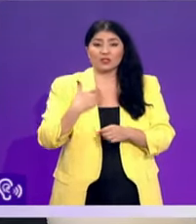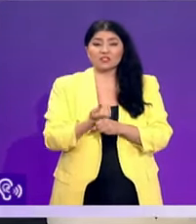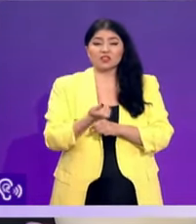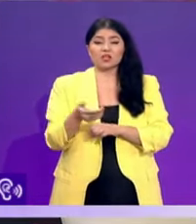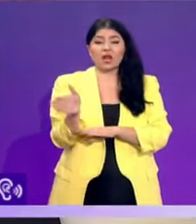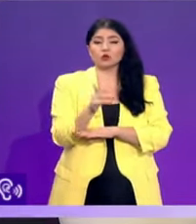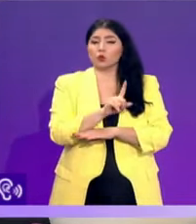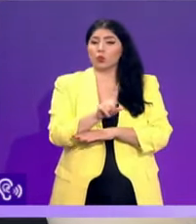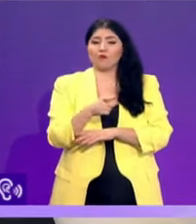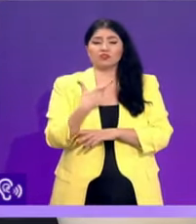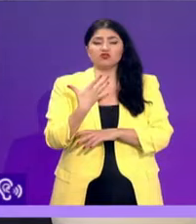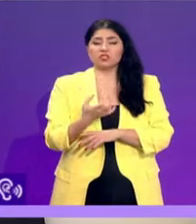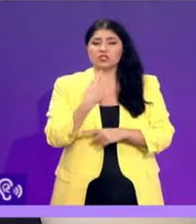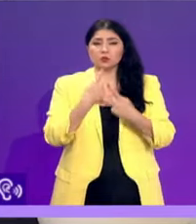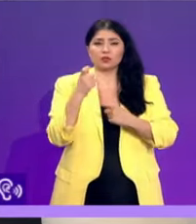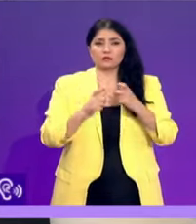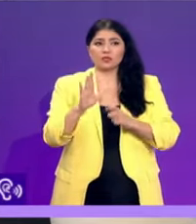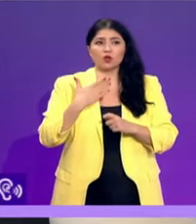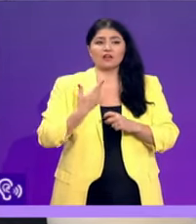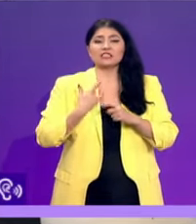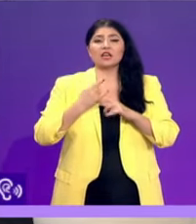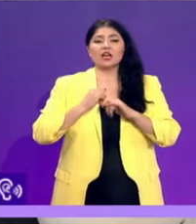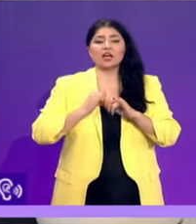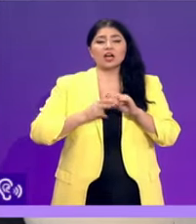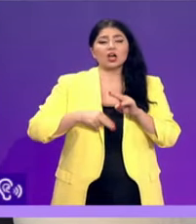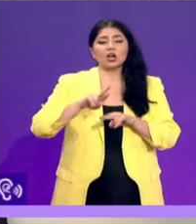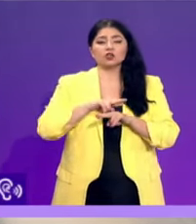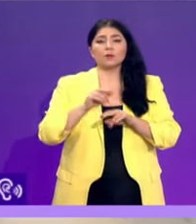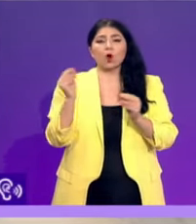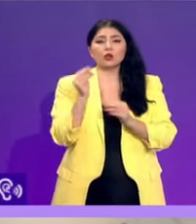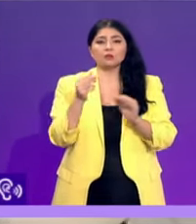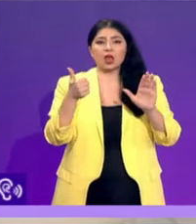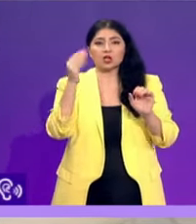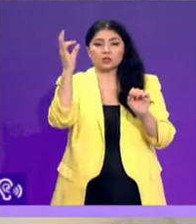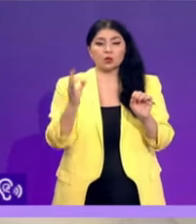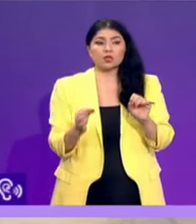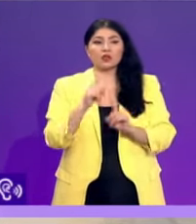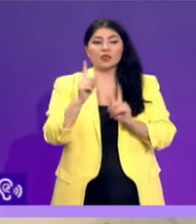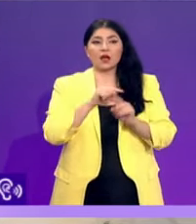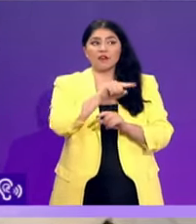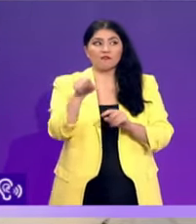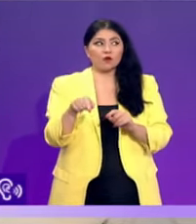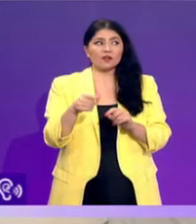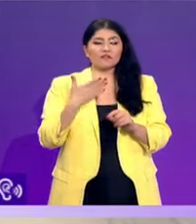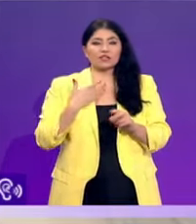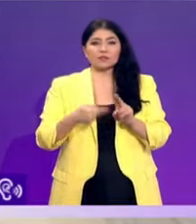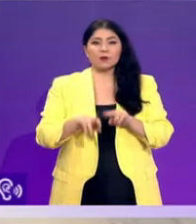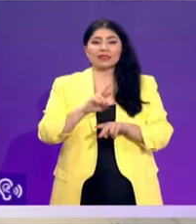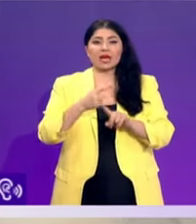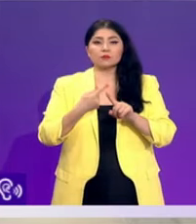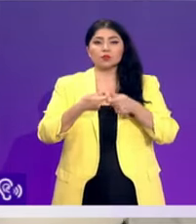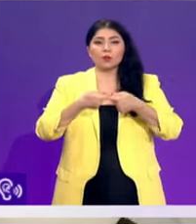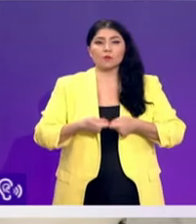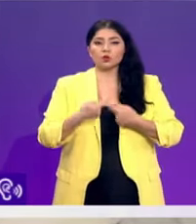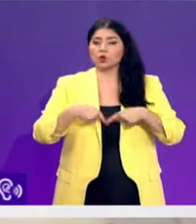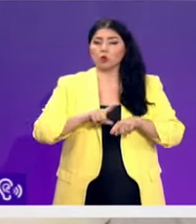Nu, nu avem ce discuta despre asta, noi vrem să creștem contribuția la 6%. Dacă voi vreți să majorați taxe și impozite, noi nu